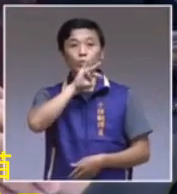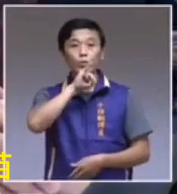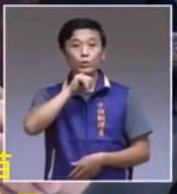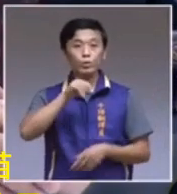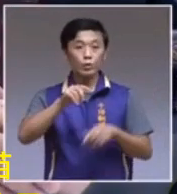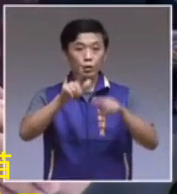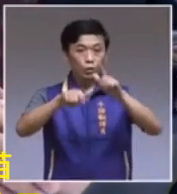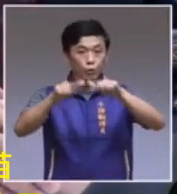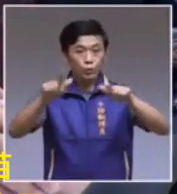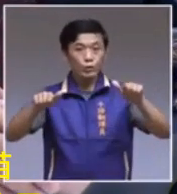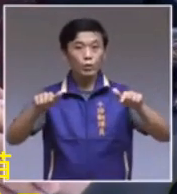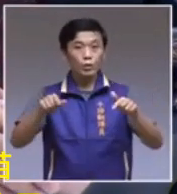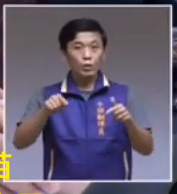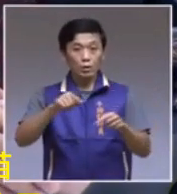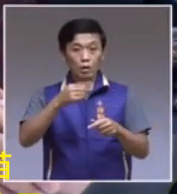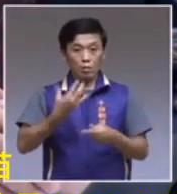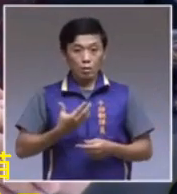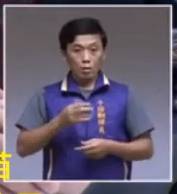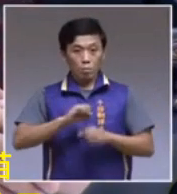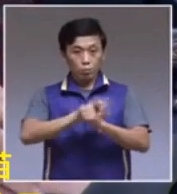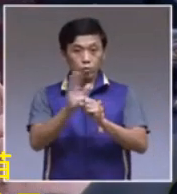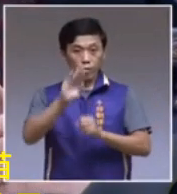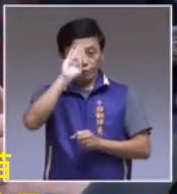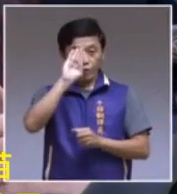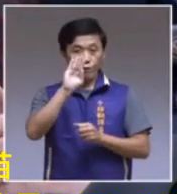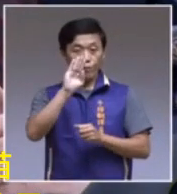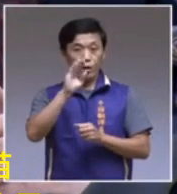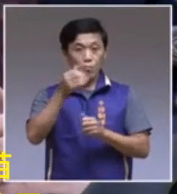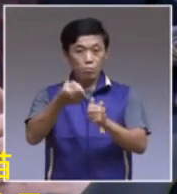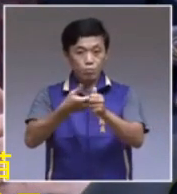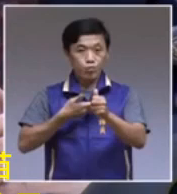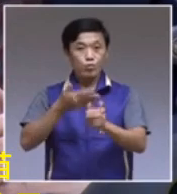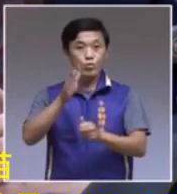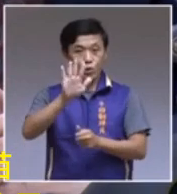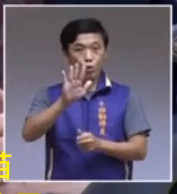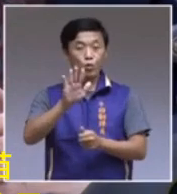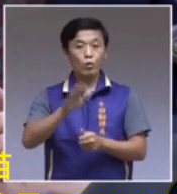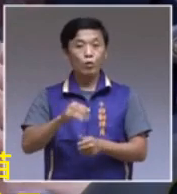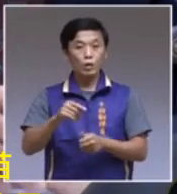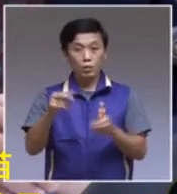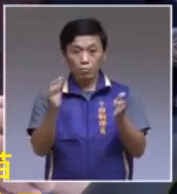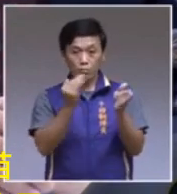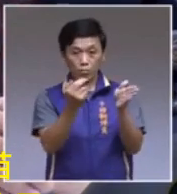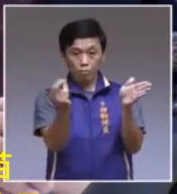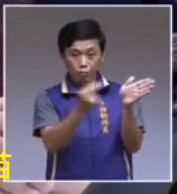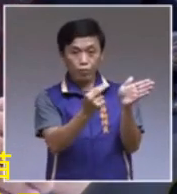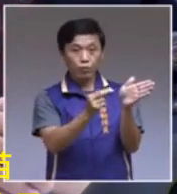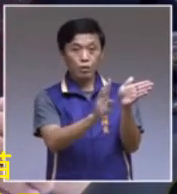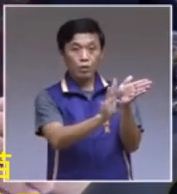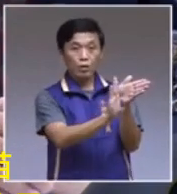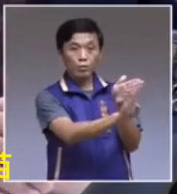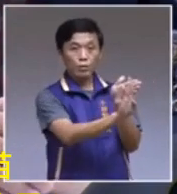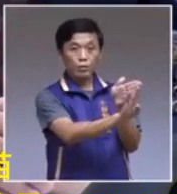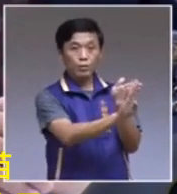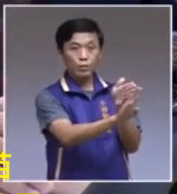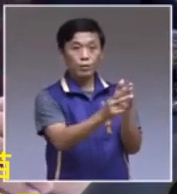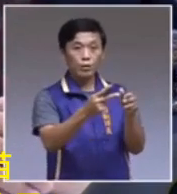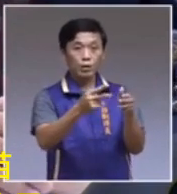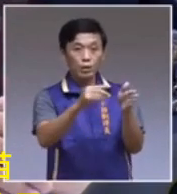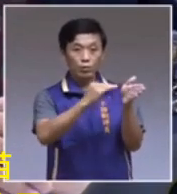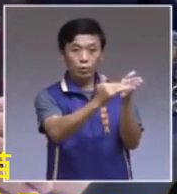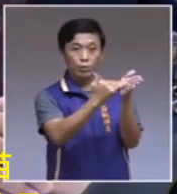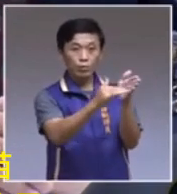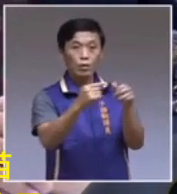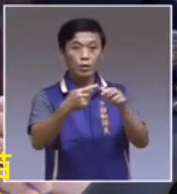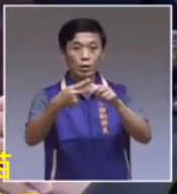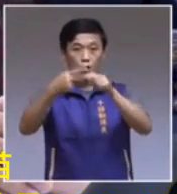他得到新冠肺炎确诊的，大家可以看到右边的第二行，他的重症比